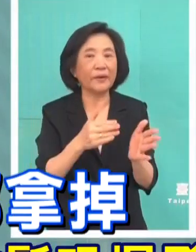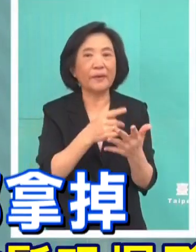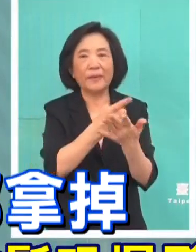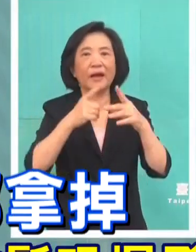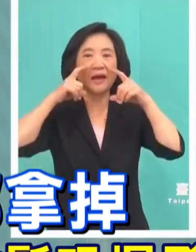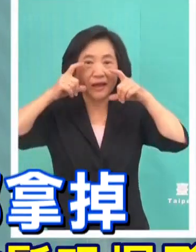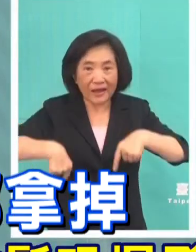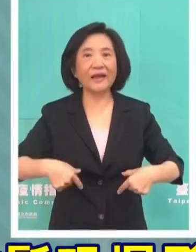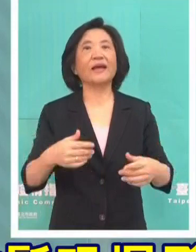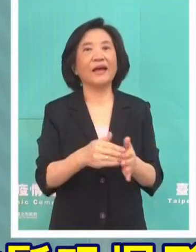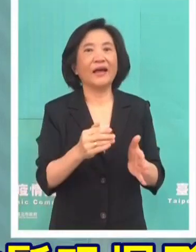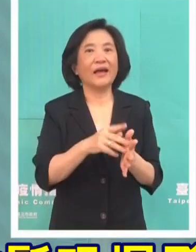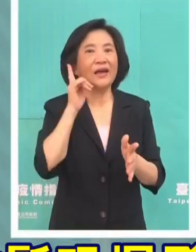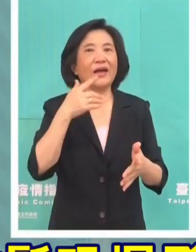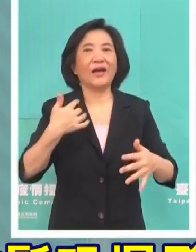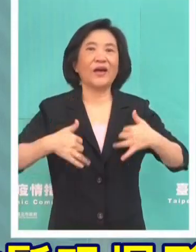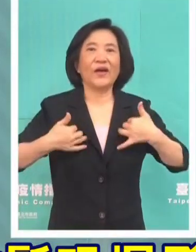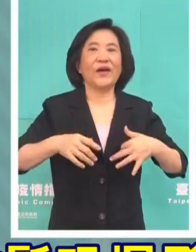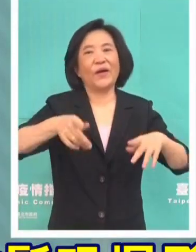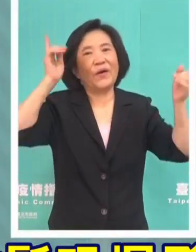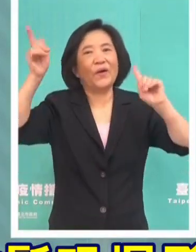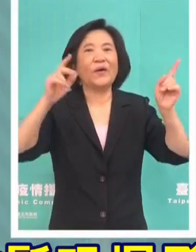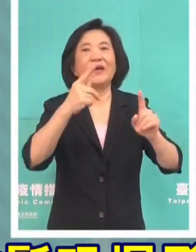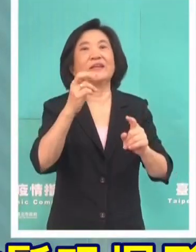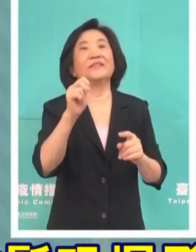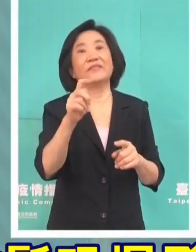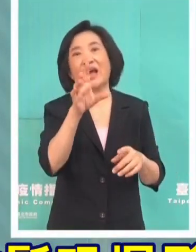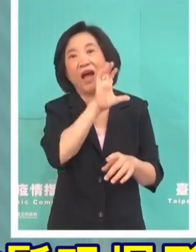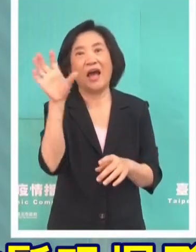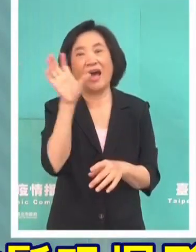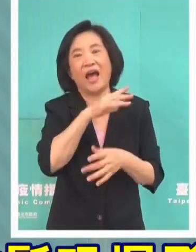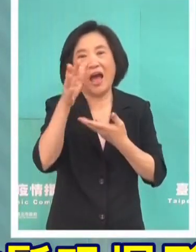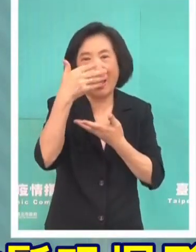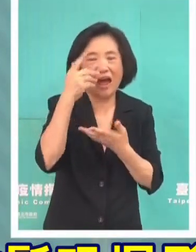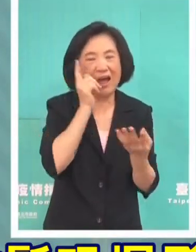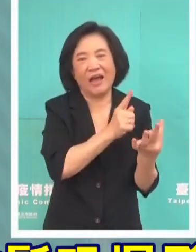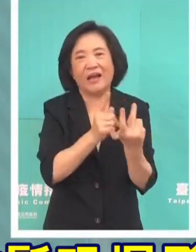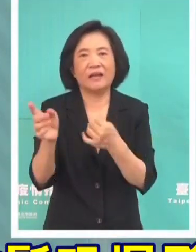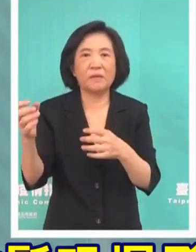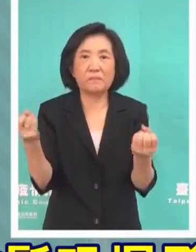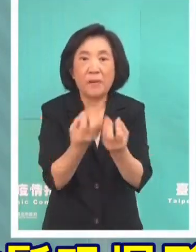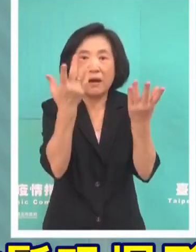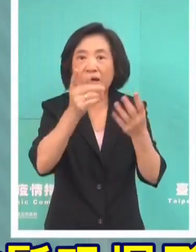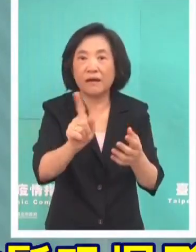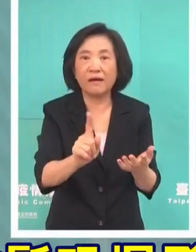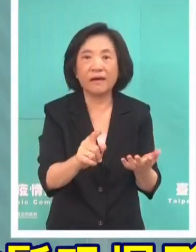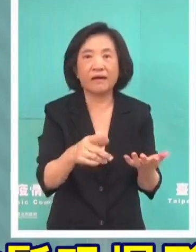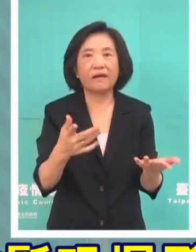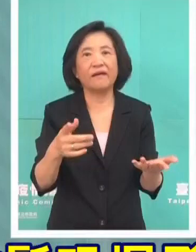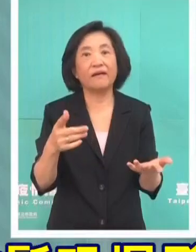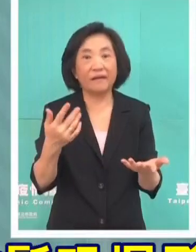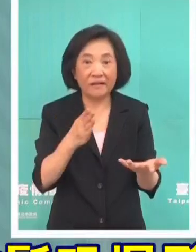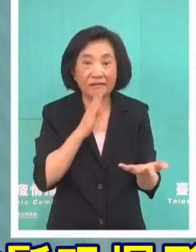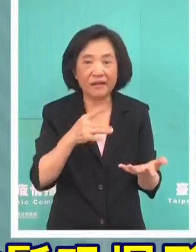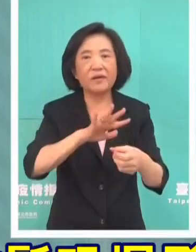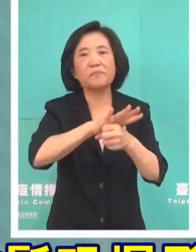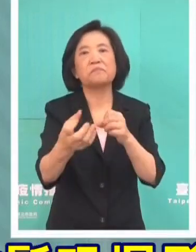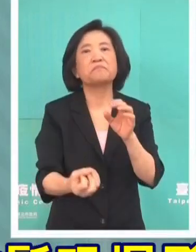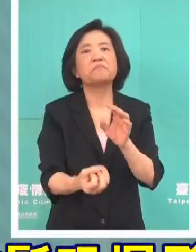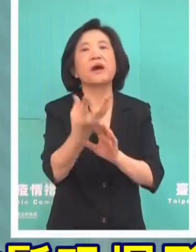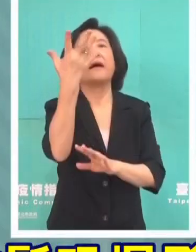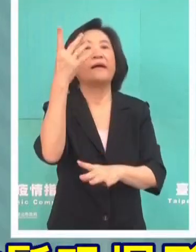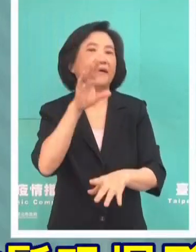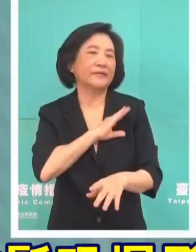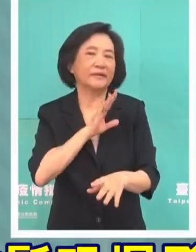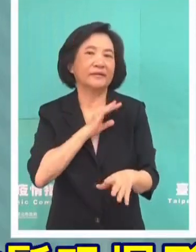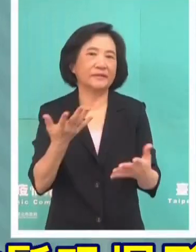口罩全部拿掉哈，那就开始唱 KTV 了哈，开始群聚饮食，会发生什么事？答案就是全部都哦，